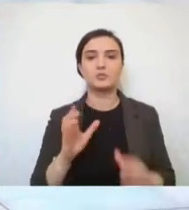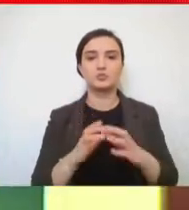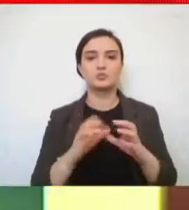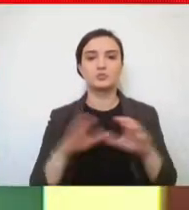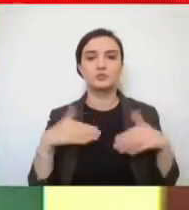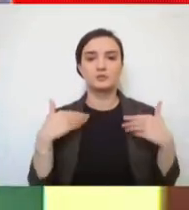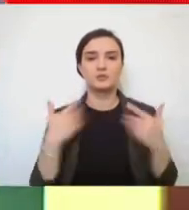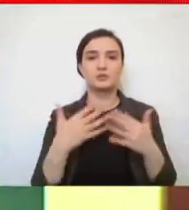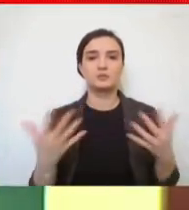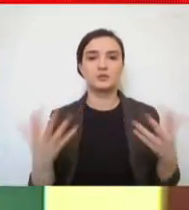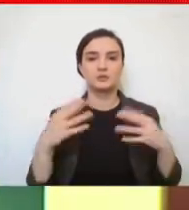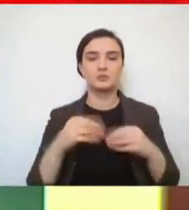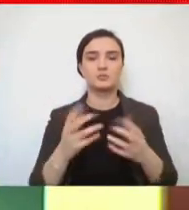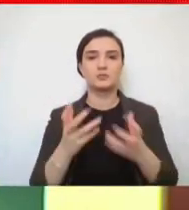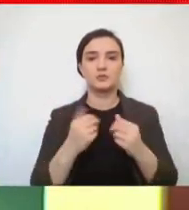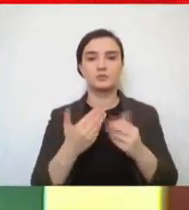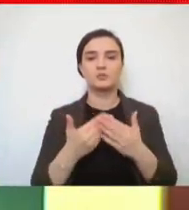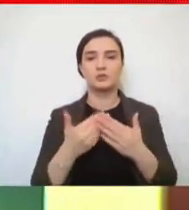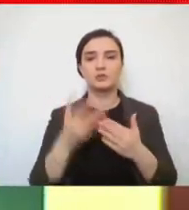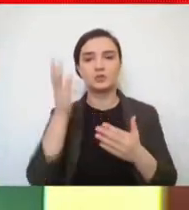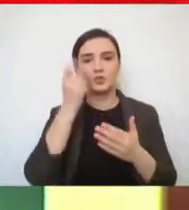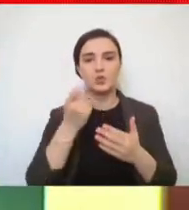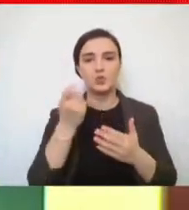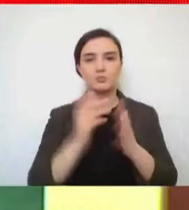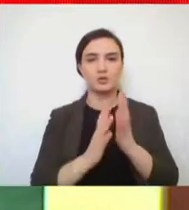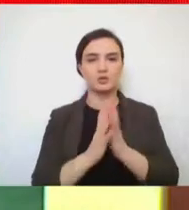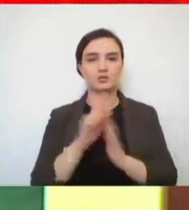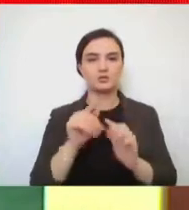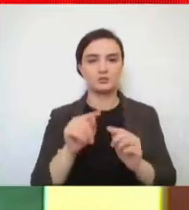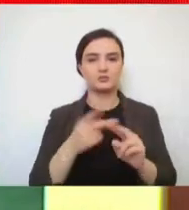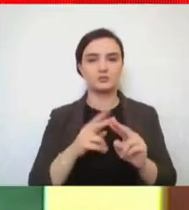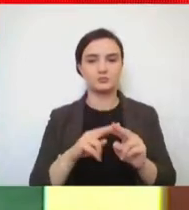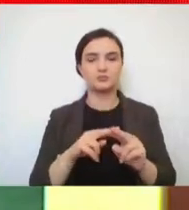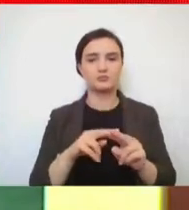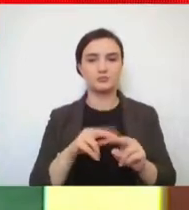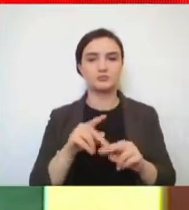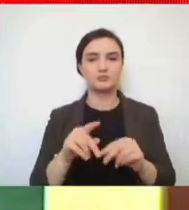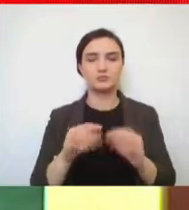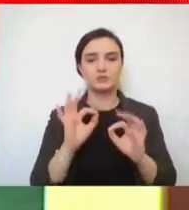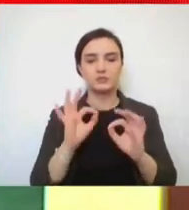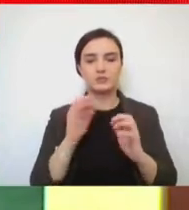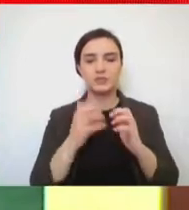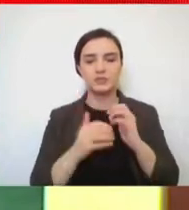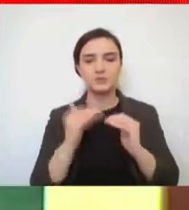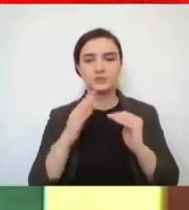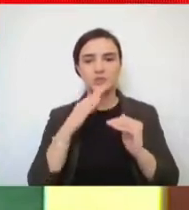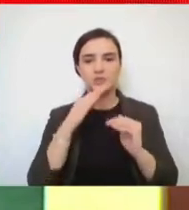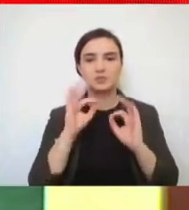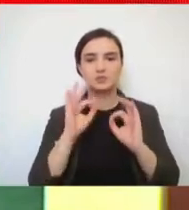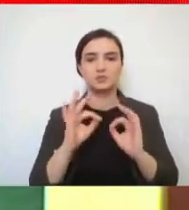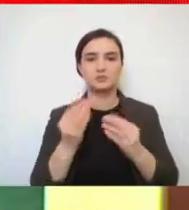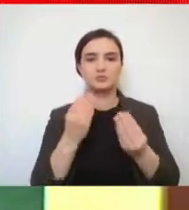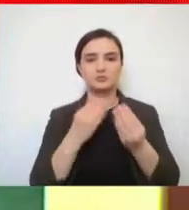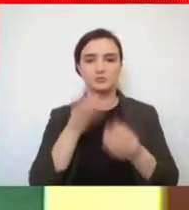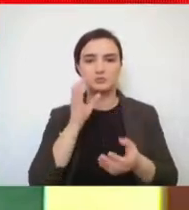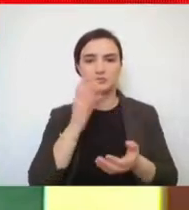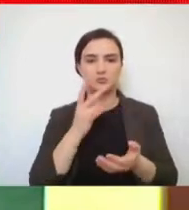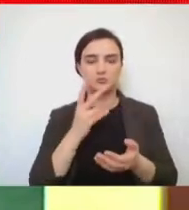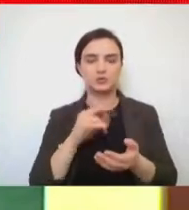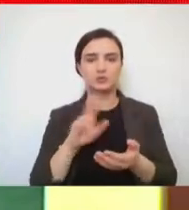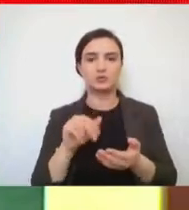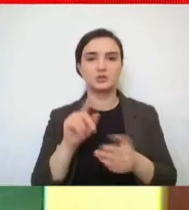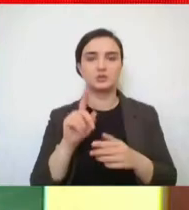მაგალითად ჯეჯილის დახმარებით. გამოვიყენოთ დაბალანსებულად წყალი ადეკვატური რაოდენობით და